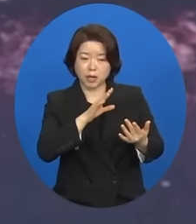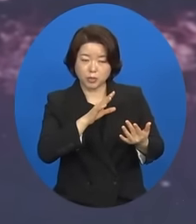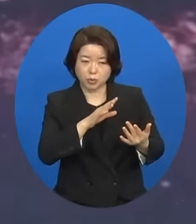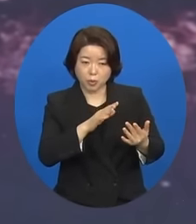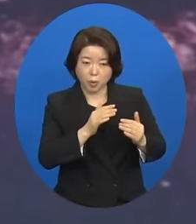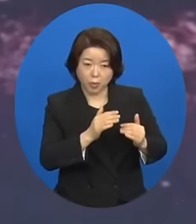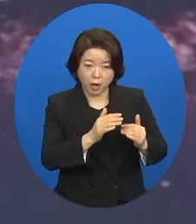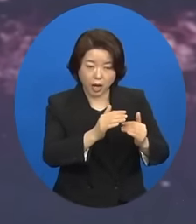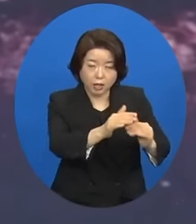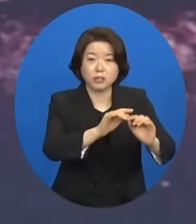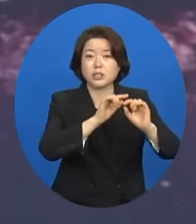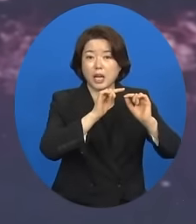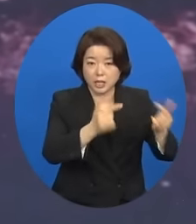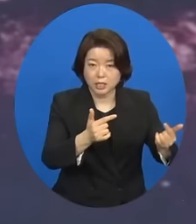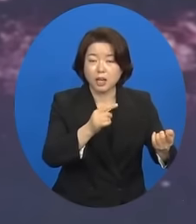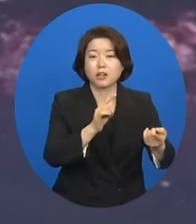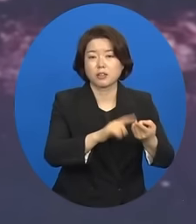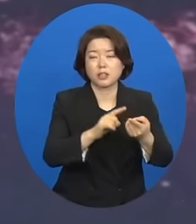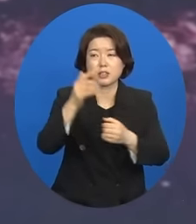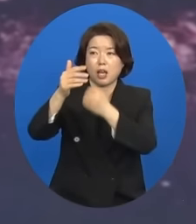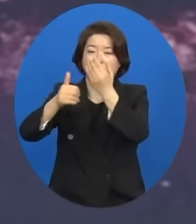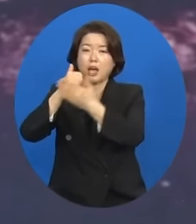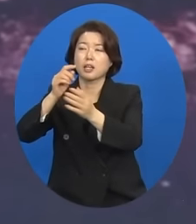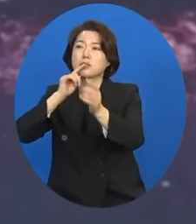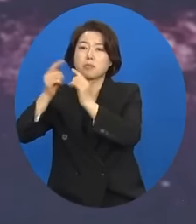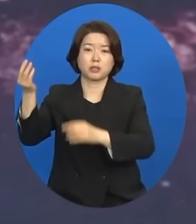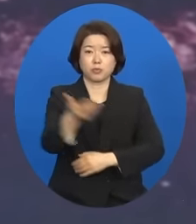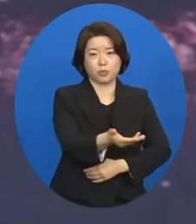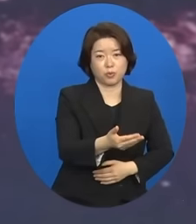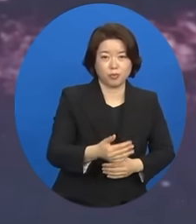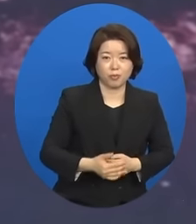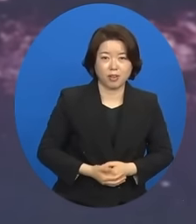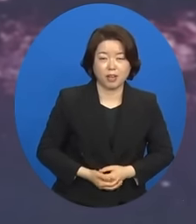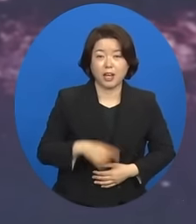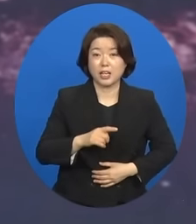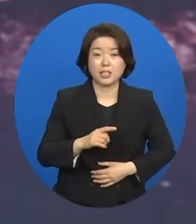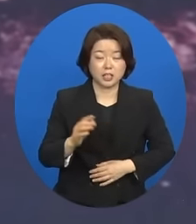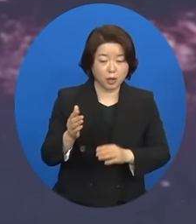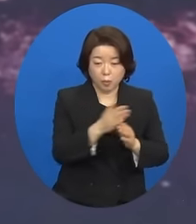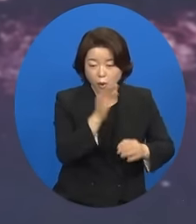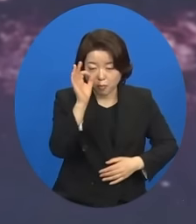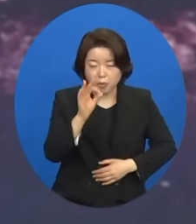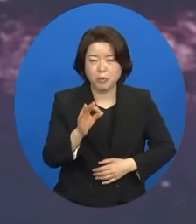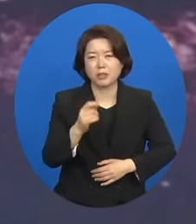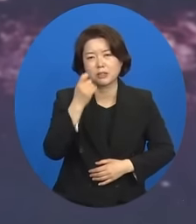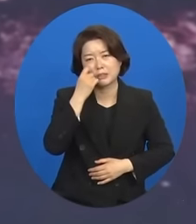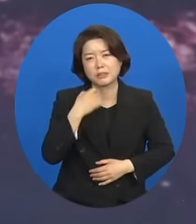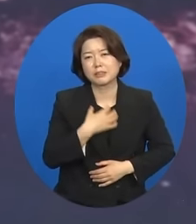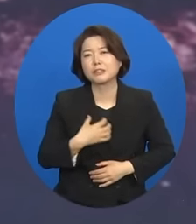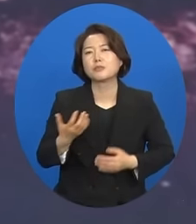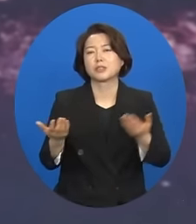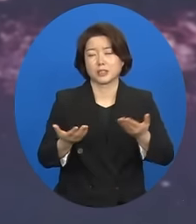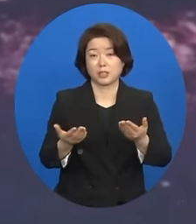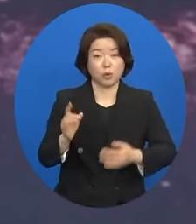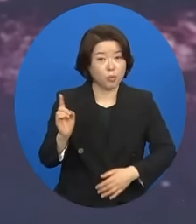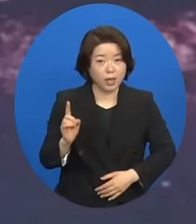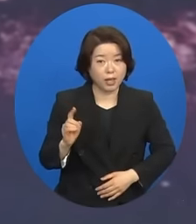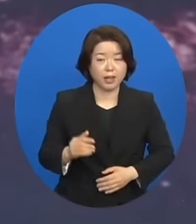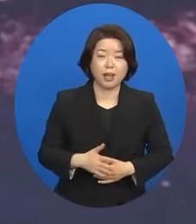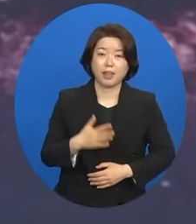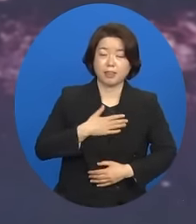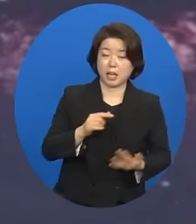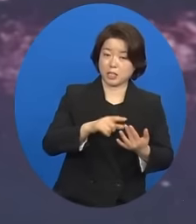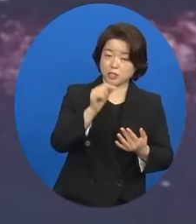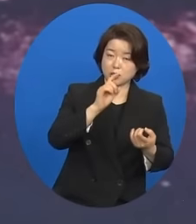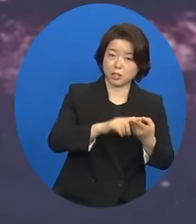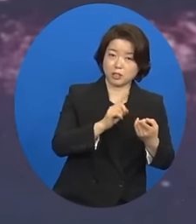것이 아니라고 하는 것을 하나님은 말씀하는 거예요 근데 이것이 한편으로는 굉장히 슬픈 일입니다 여러분 지금 내가 선택한